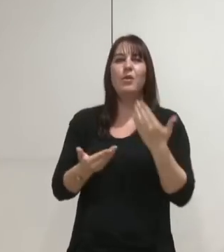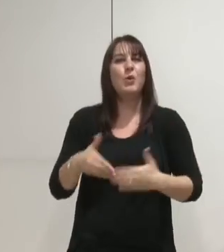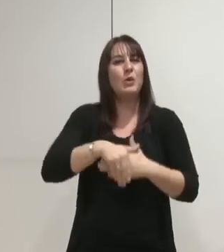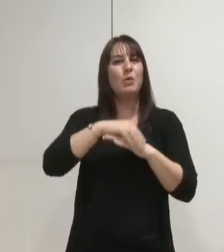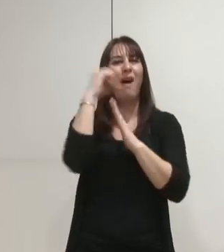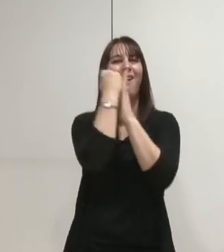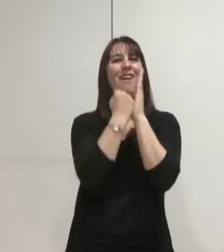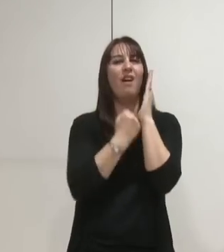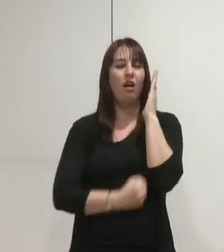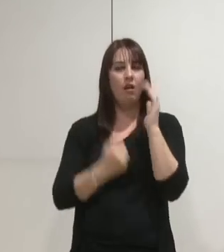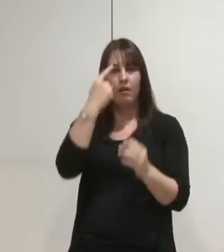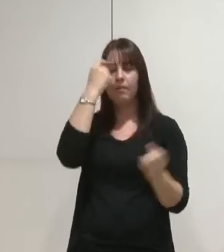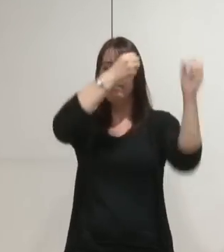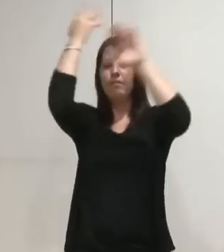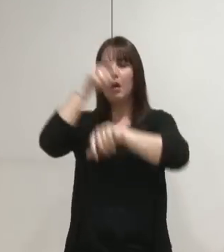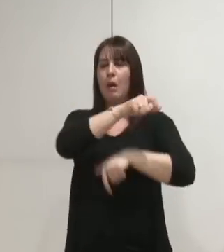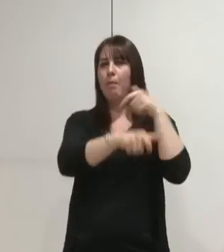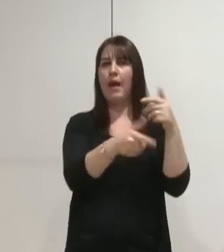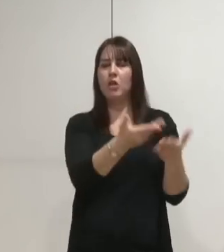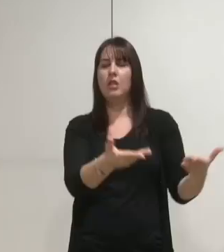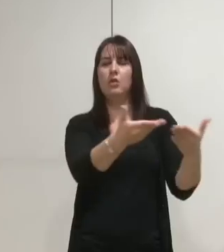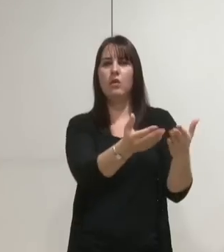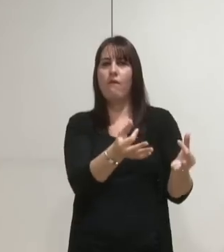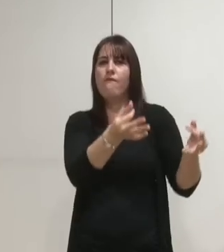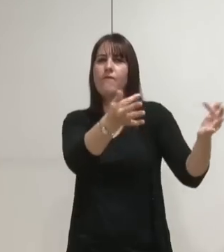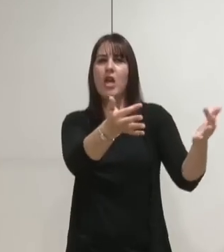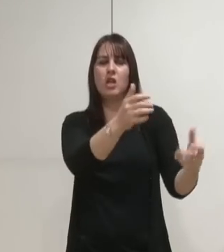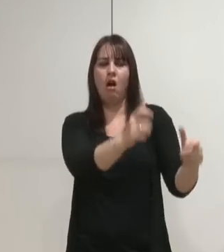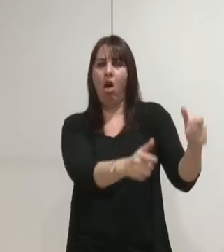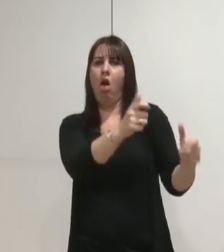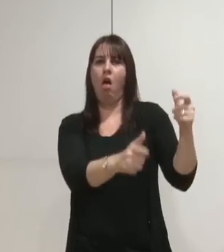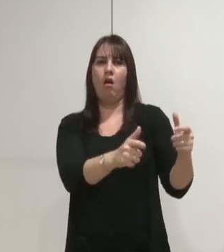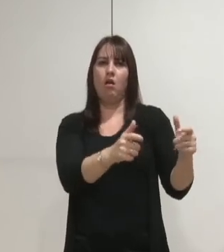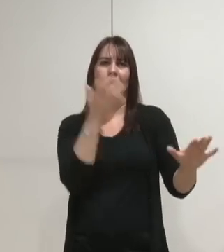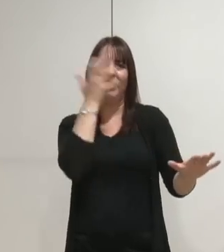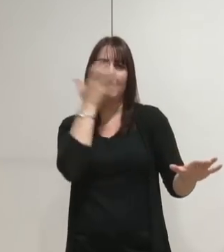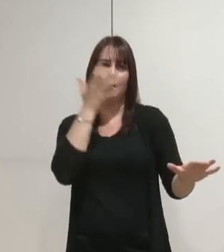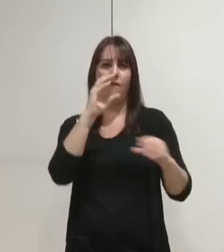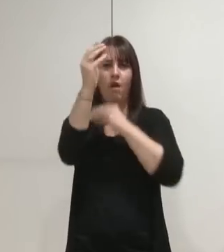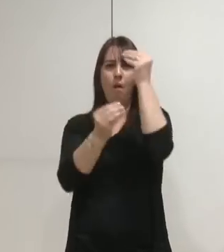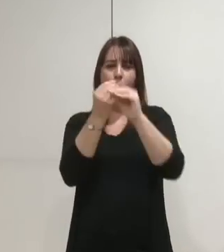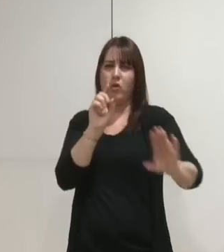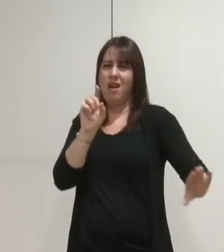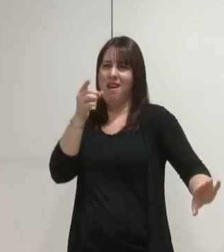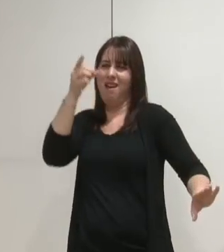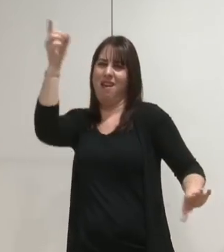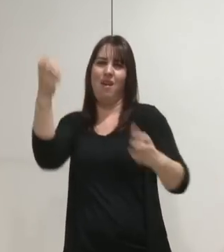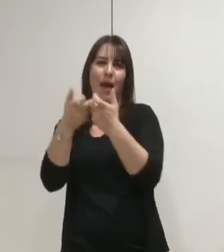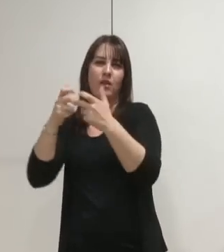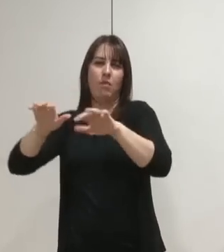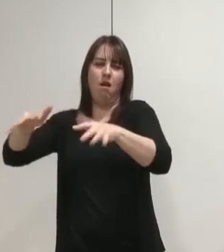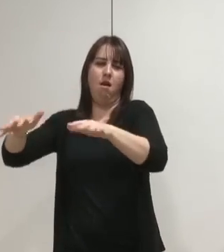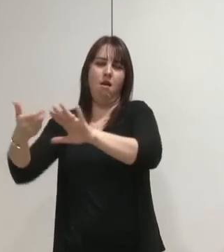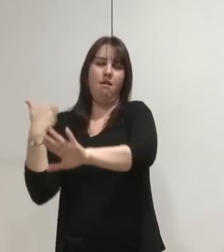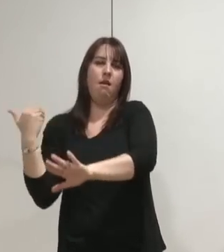nous pensons aussi au plus fragiles et nous pensons aussi aux populations frappées par les catastrophes à l'autre bout du monde vous parler deslibération qui